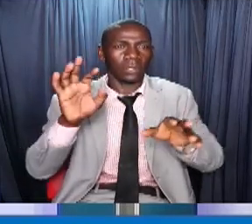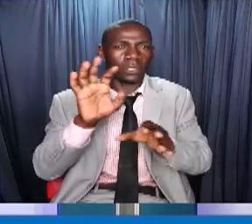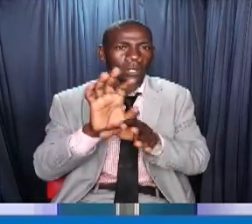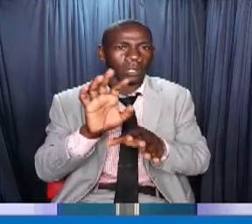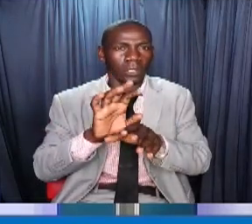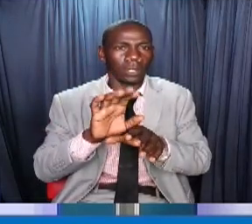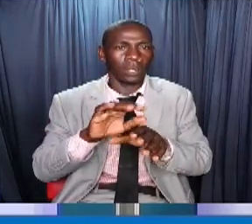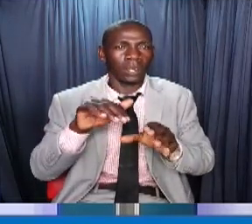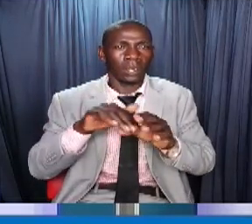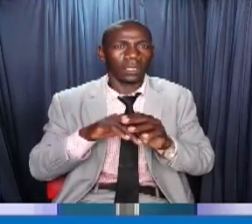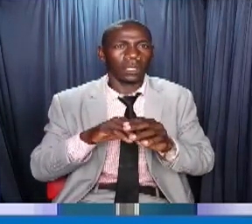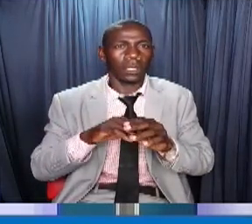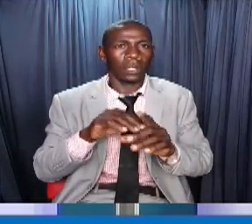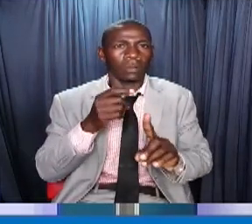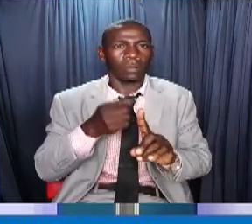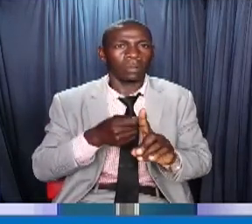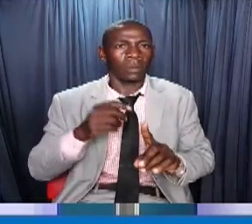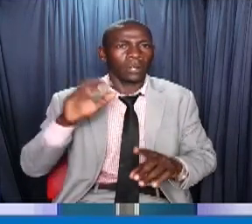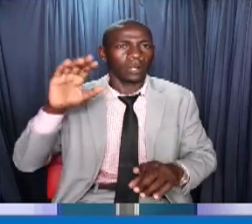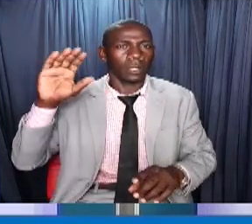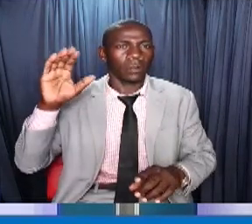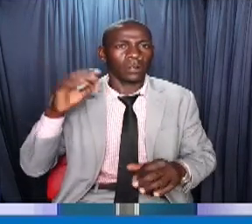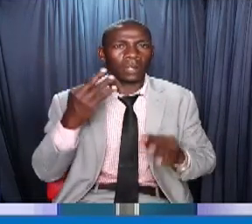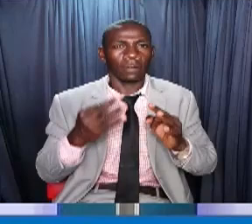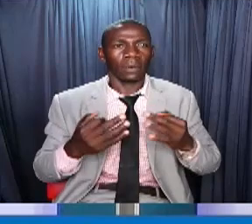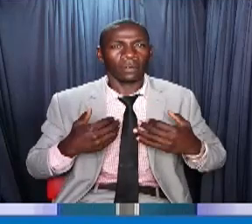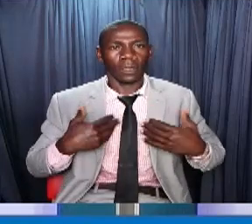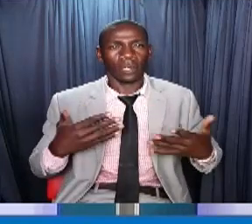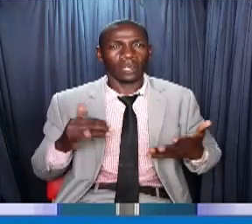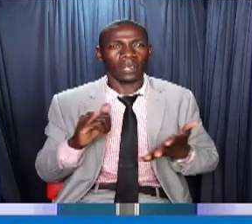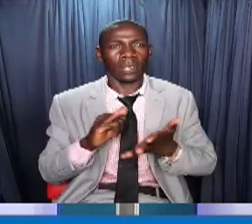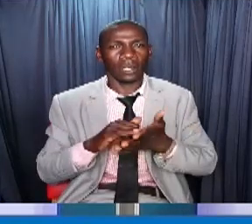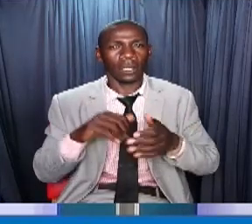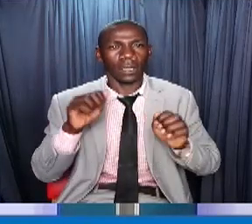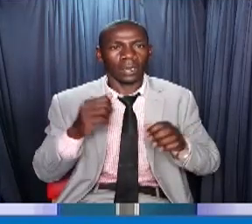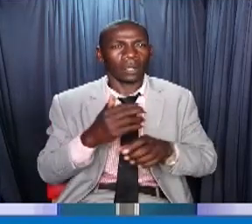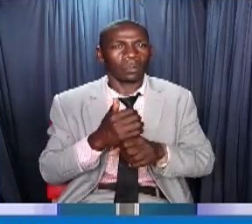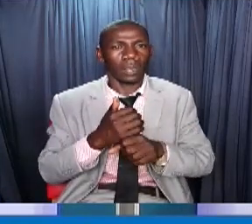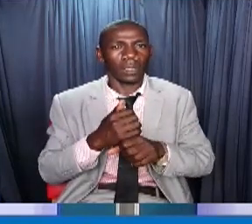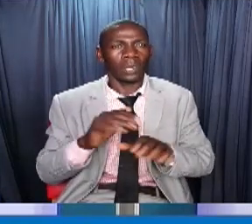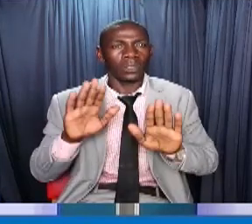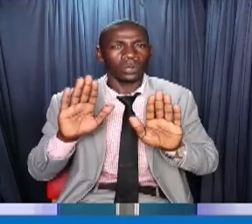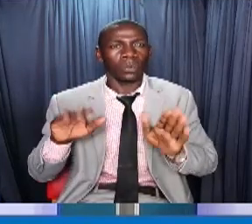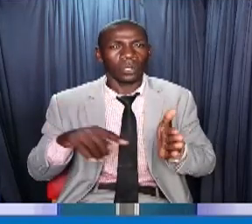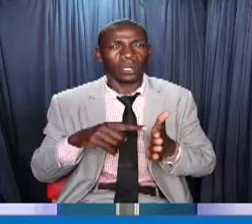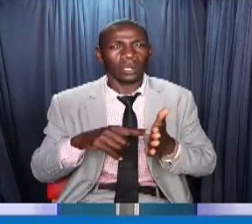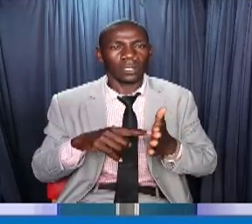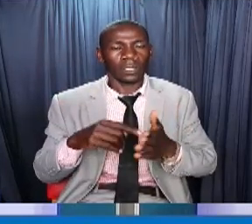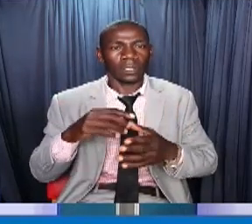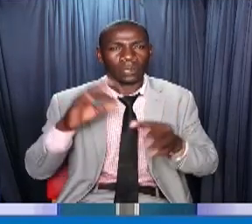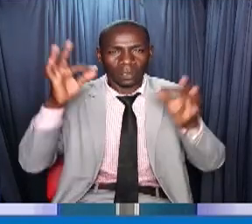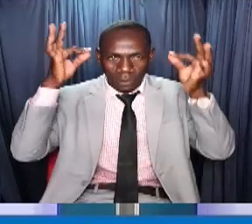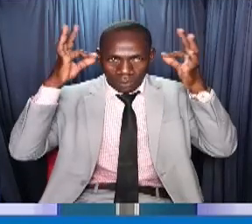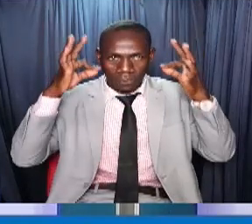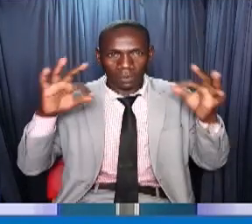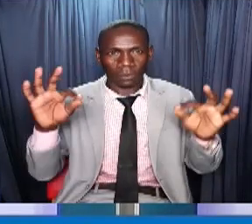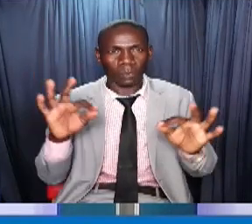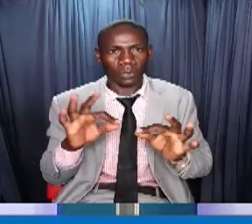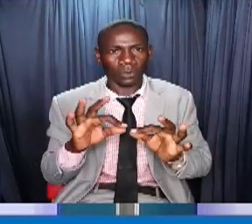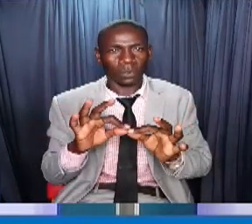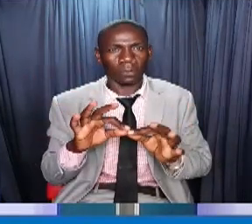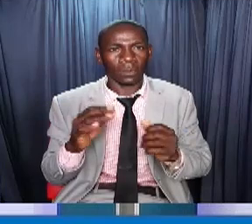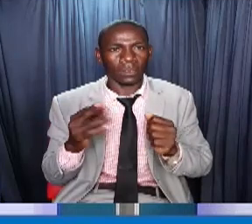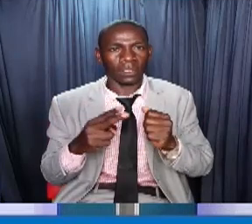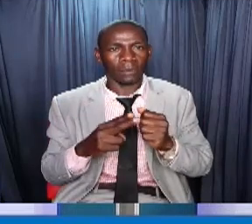Pentecostal, tawi la Mwangulu. Kama kuna neno au jambo lolote linaloweza kusababisha kuzuia kuunganishwa kwa ndoa